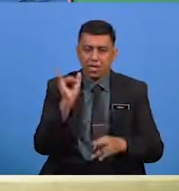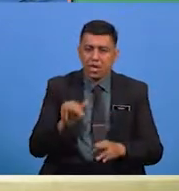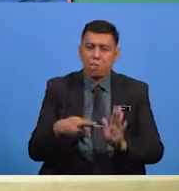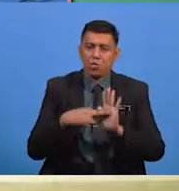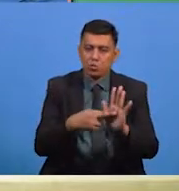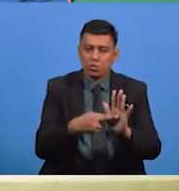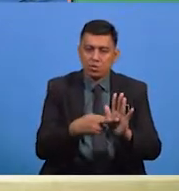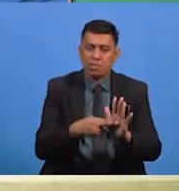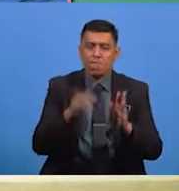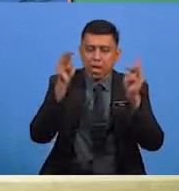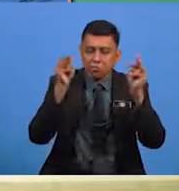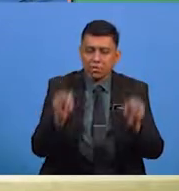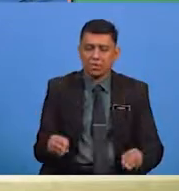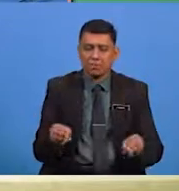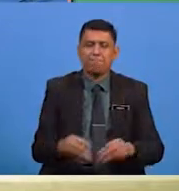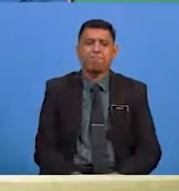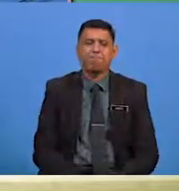merujuk manusia.